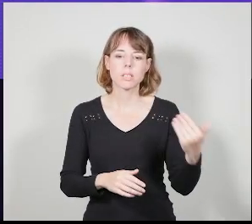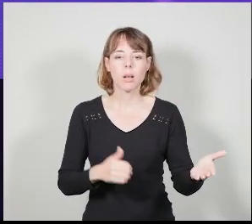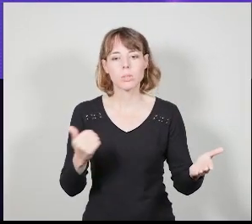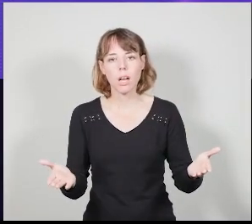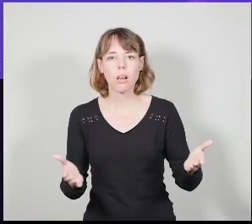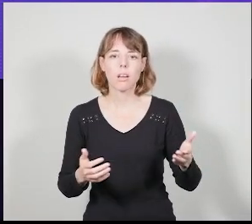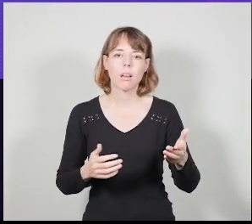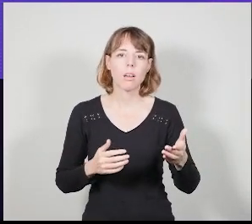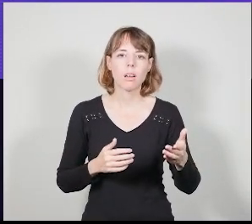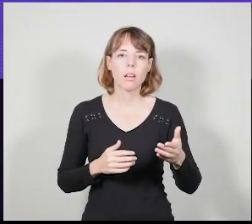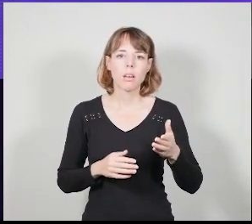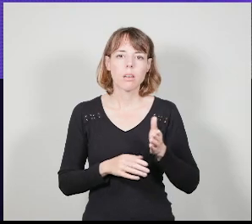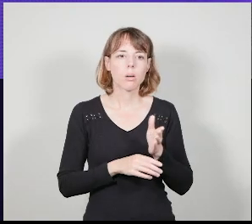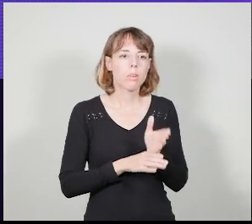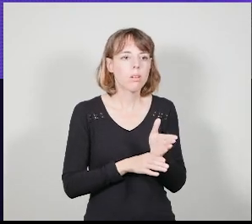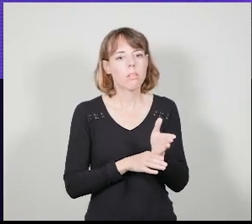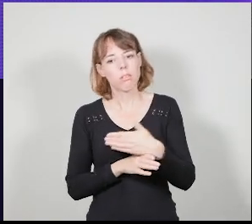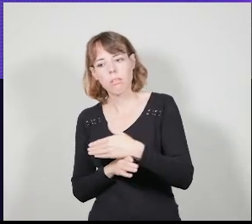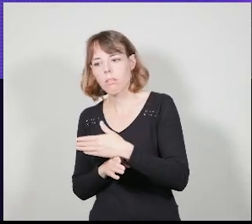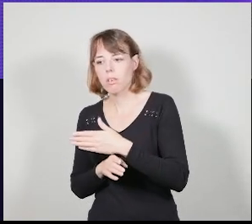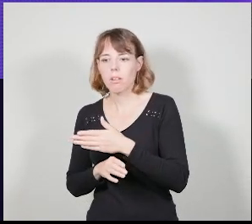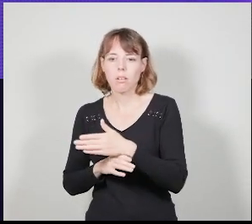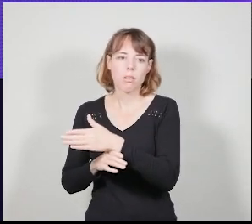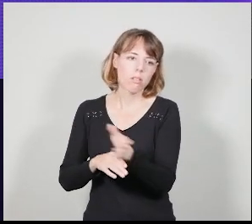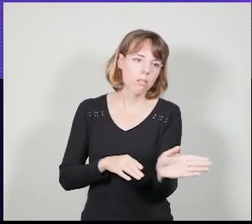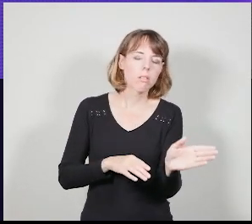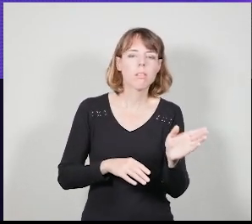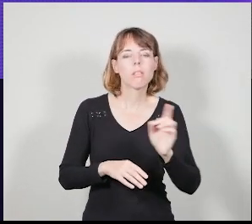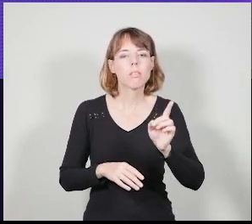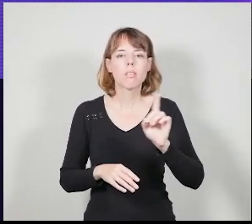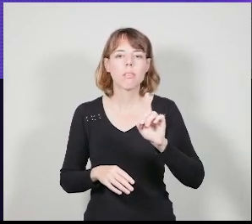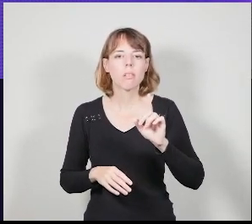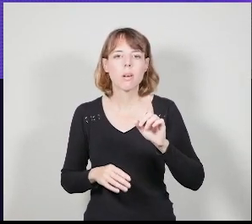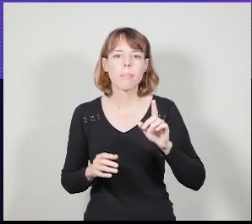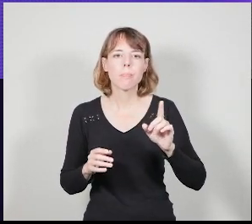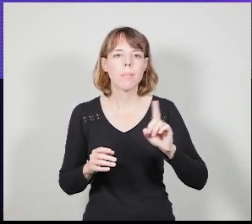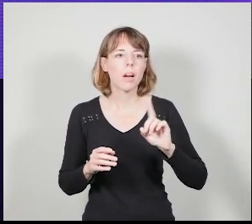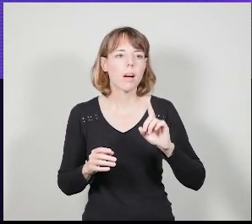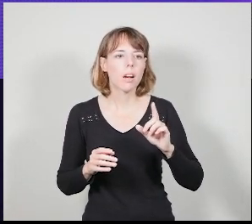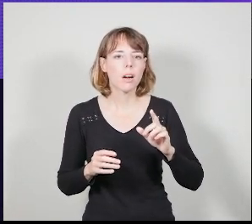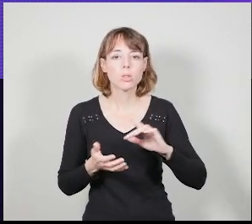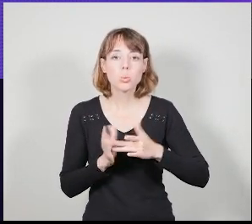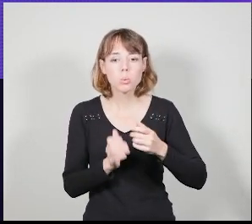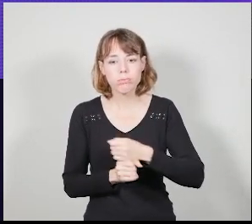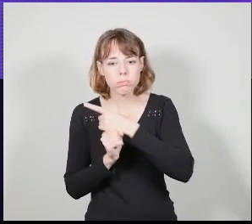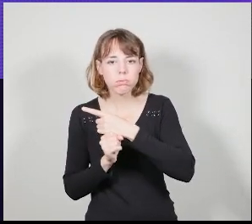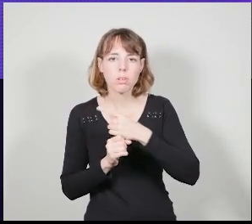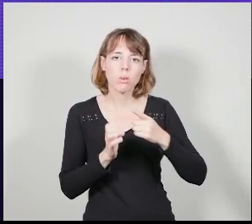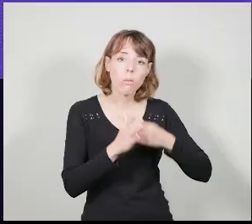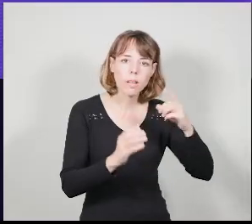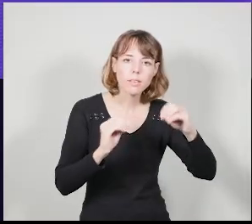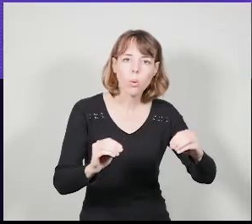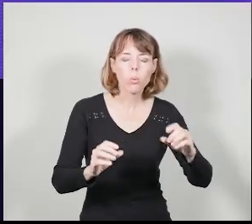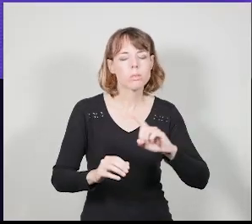basculement, l'histoire n'est pas faite, elle est faite de basculements partiels, mais il n'y a pas un ensemble. D'ailleurs, je pense que